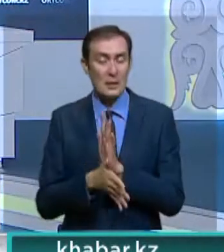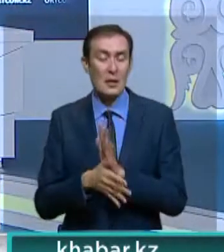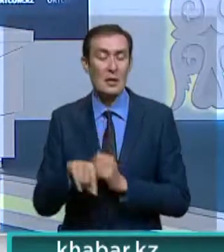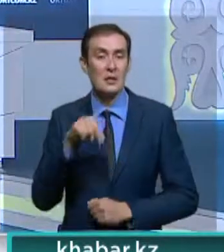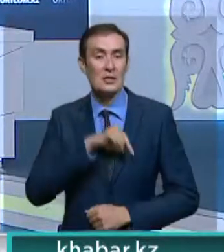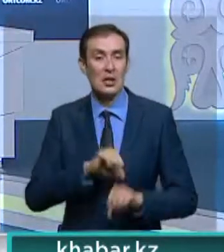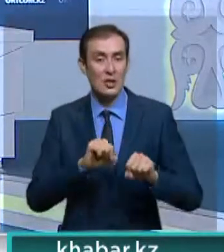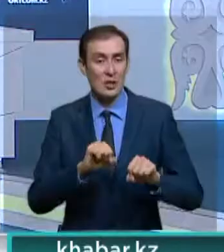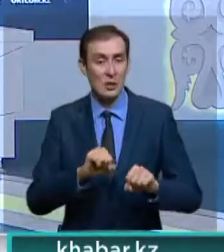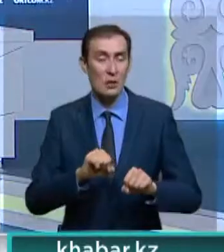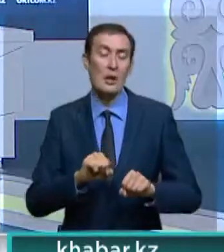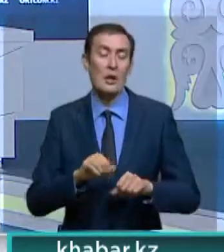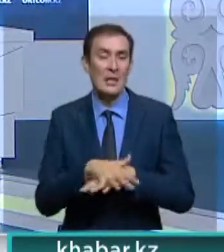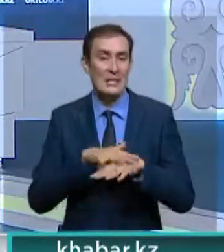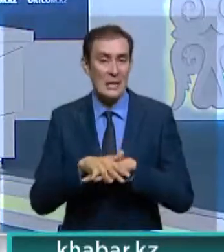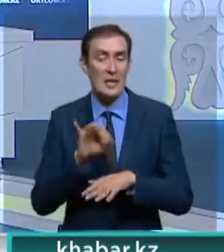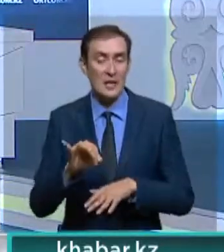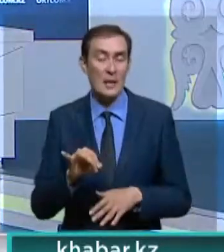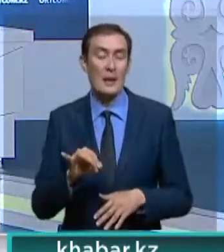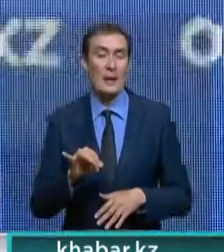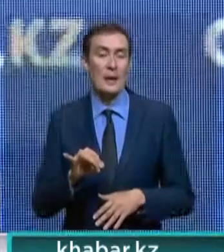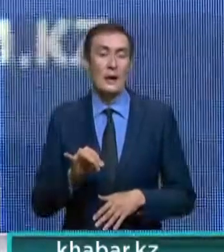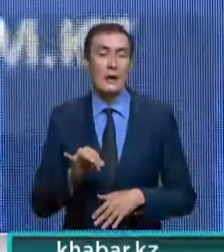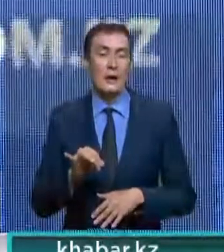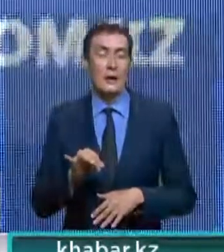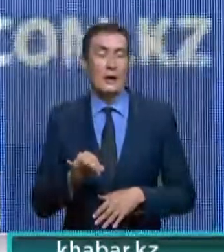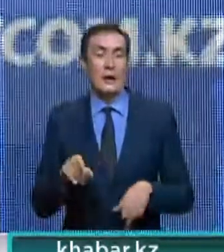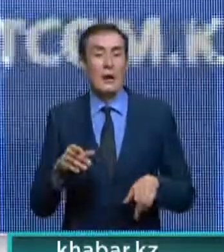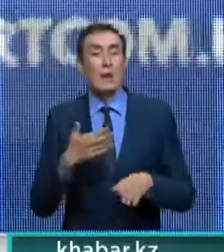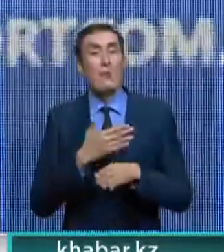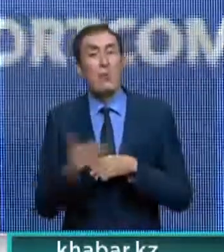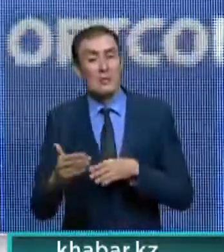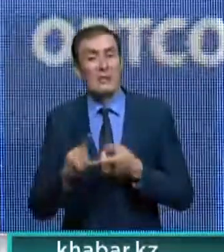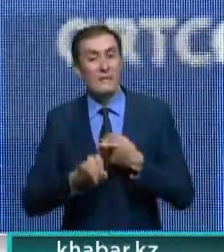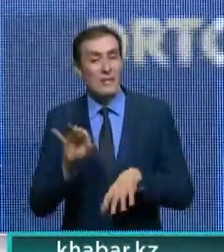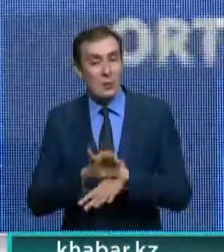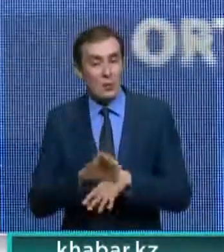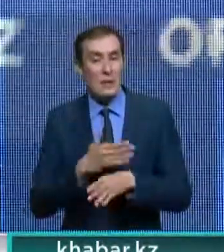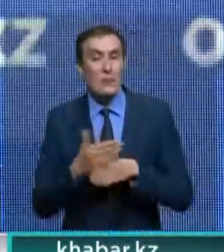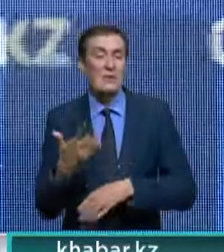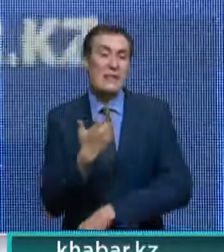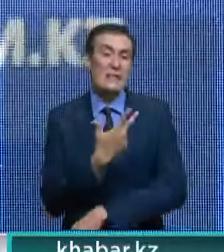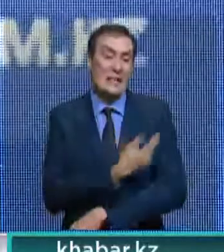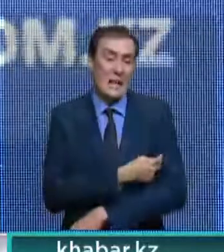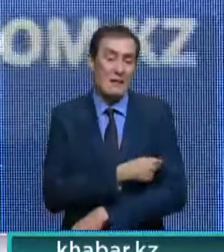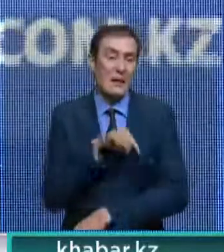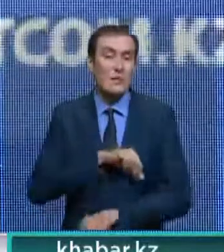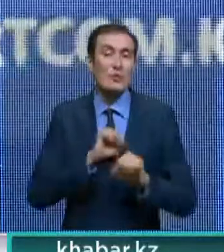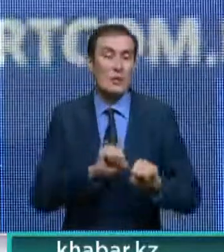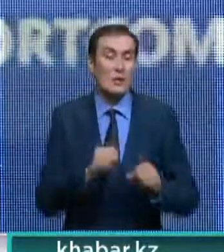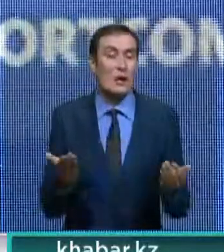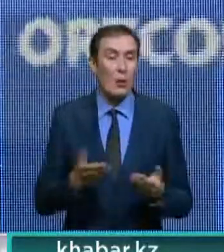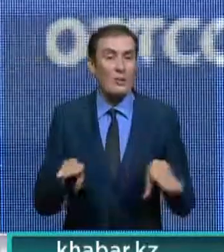населением и напряженность как пост инфекционного так и поствакцинального иммунитета и